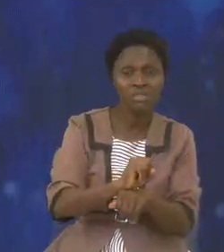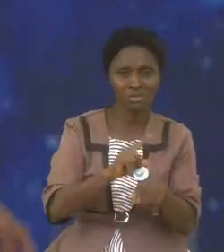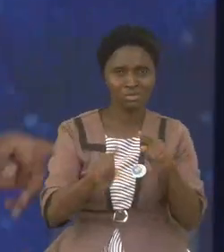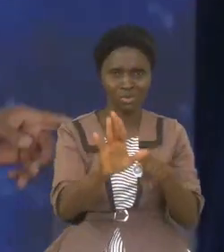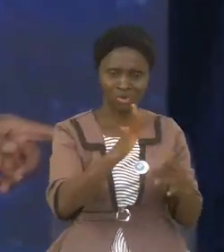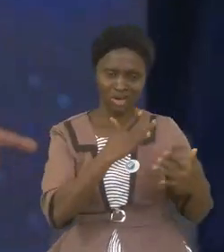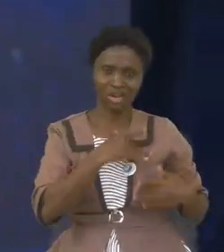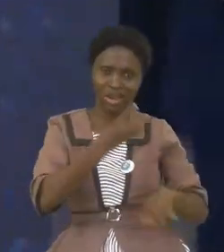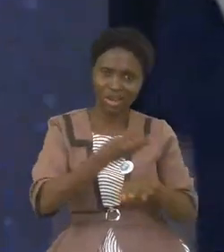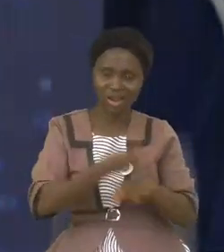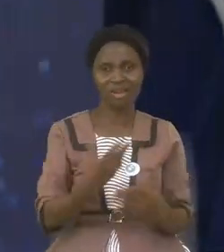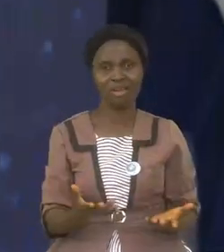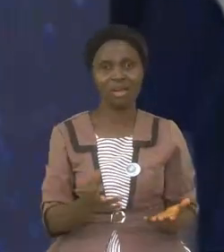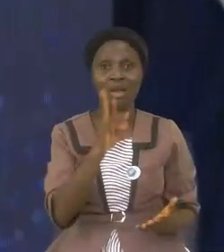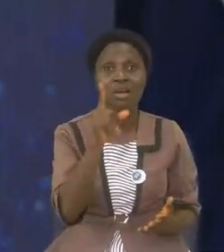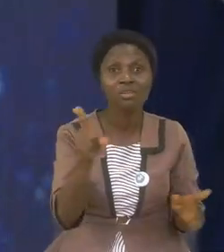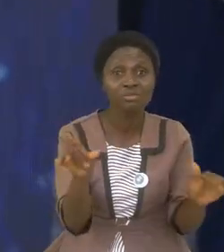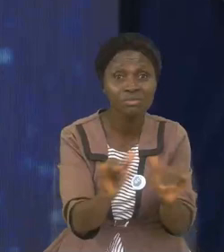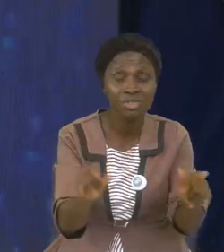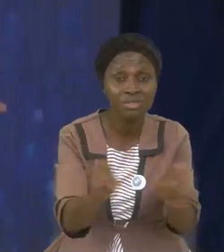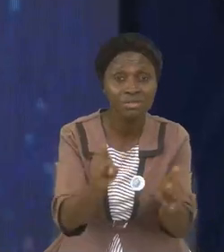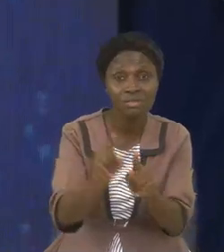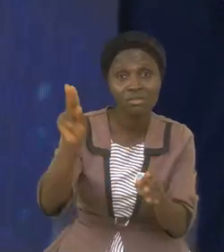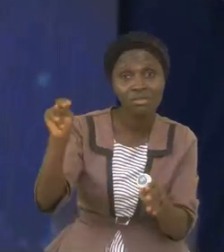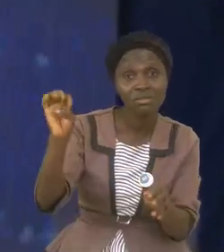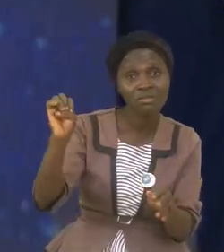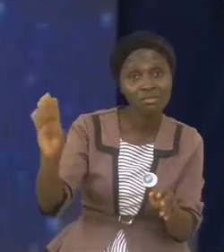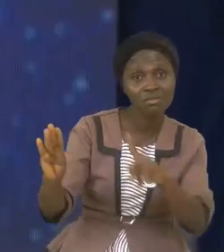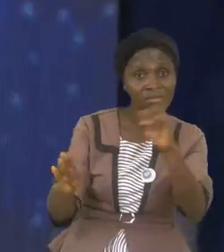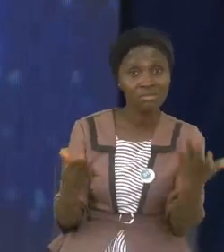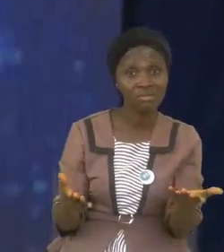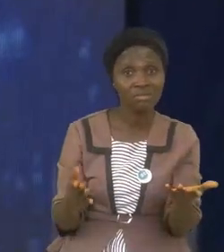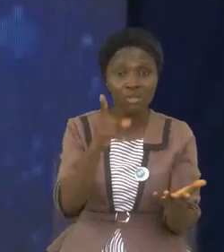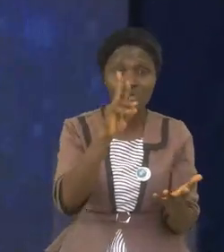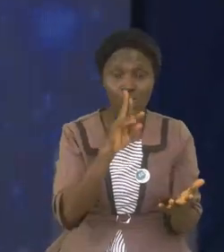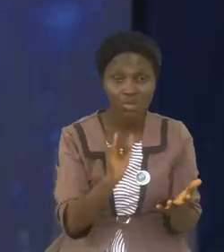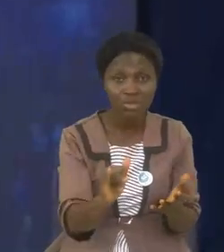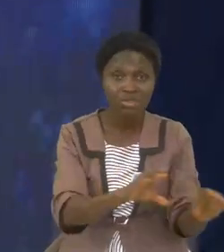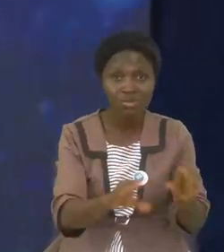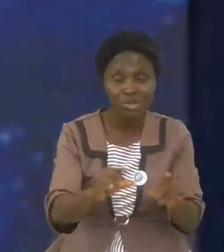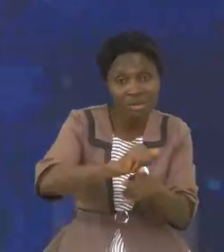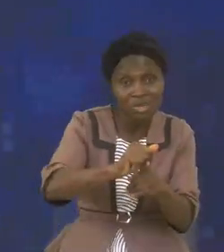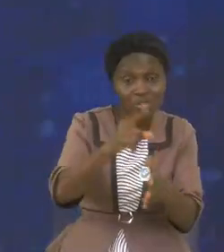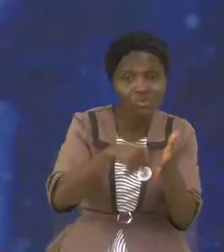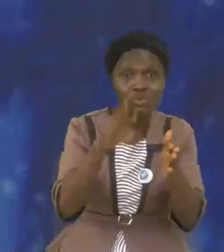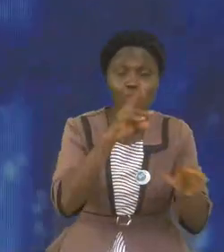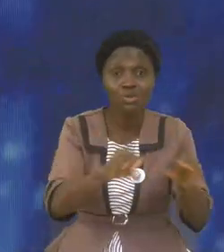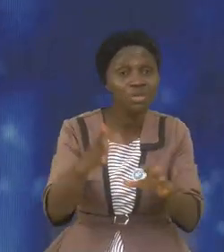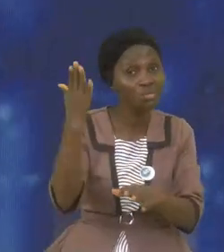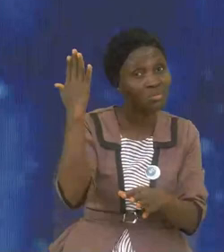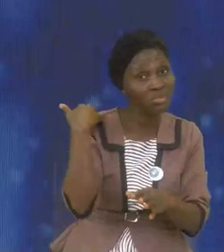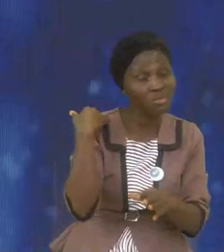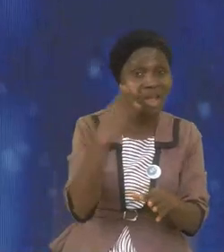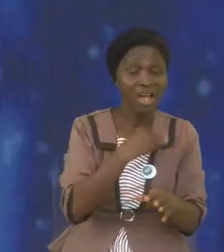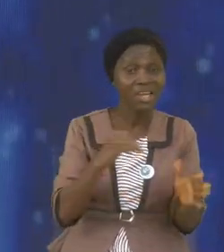sur miracles. Mais quel est ton cas? Quel est l'état de ton cœur? Es-tu toujours comme Nebuchadnezzar? Ce